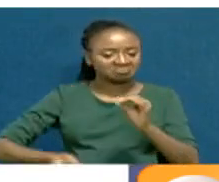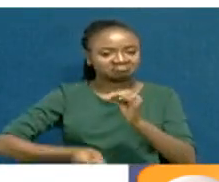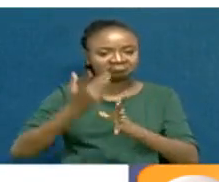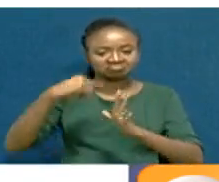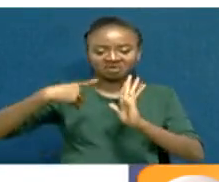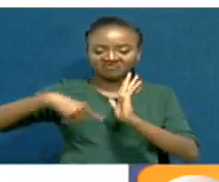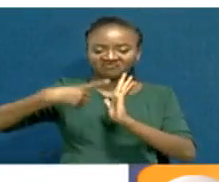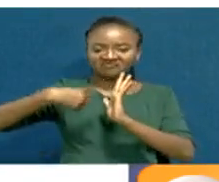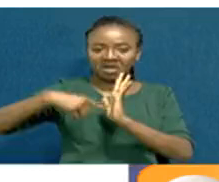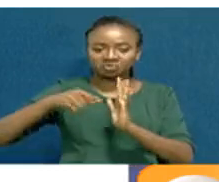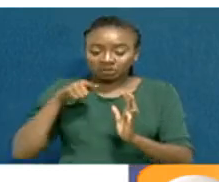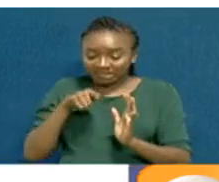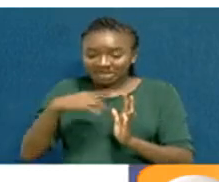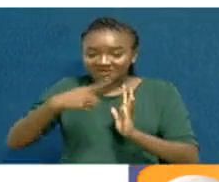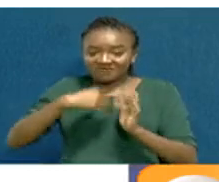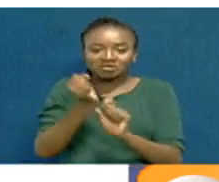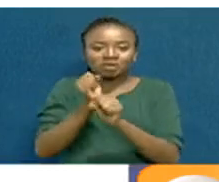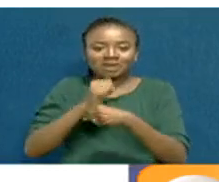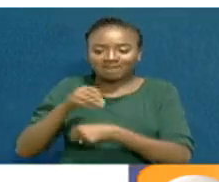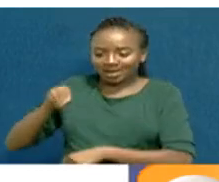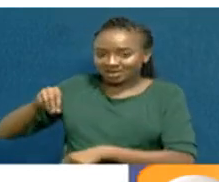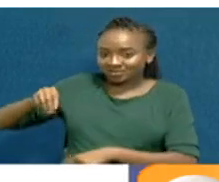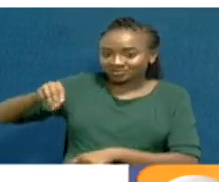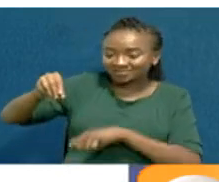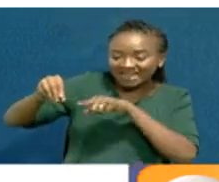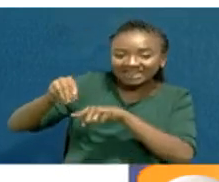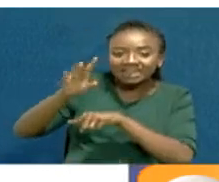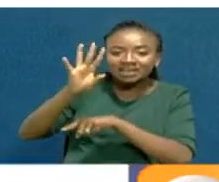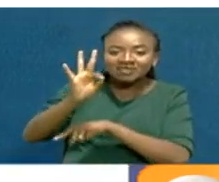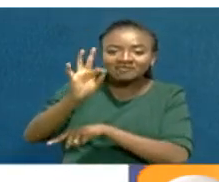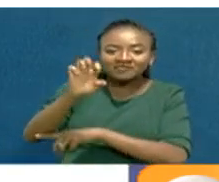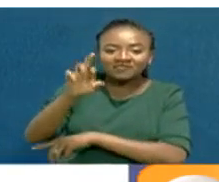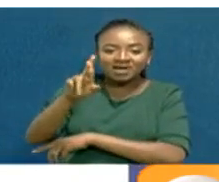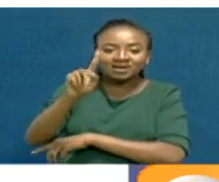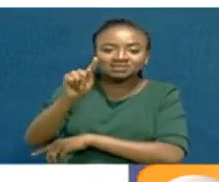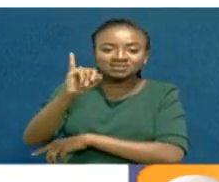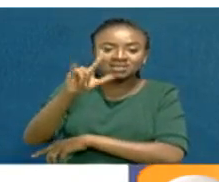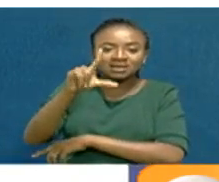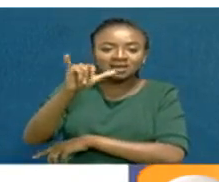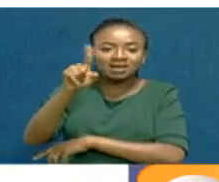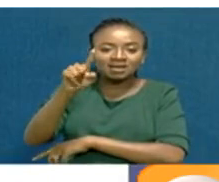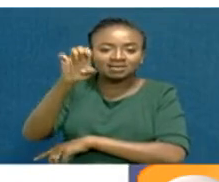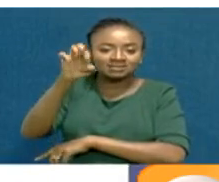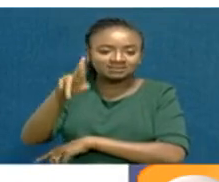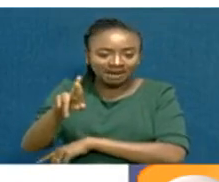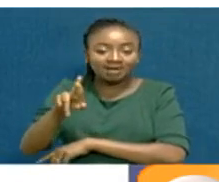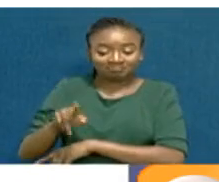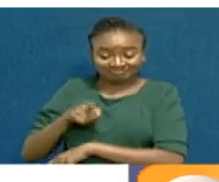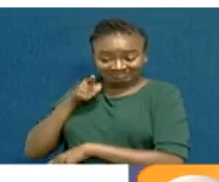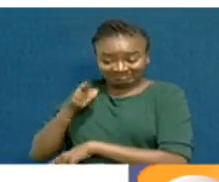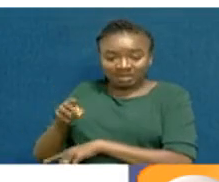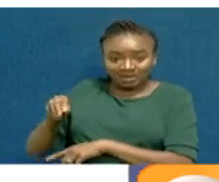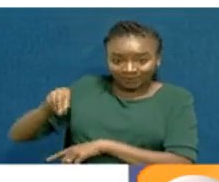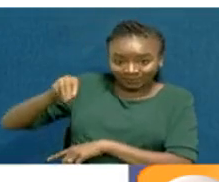hii. Ili bei ya mbolea inakuwa iko constant kila mara kwa mara. Manake chakula mpaka